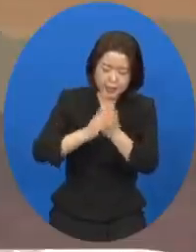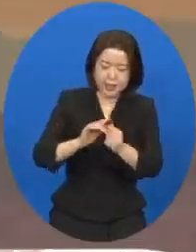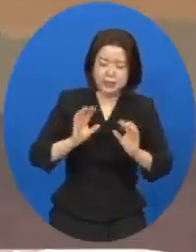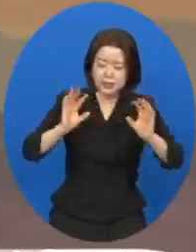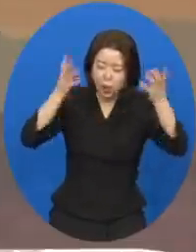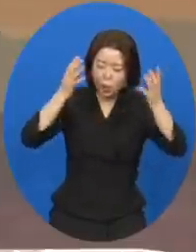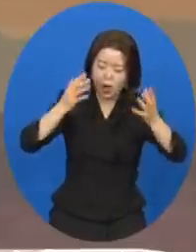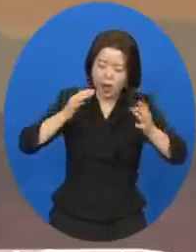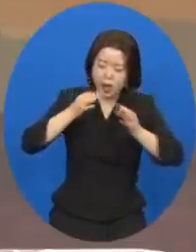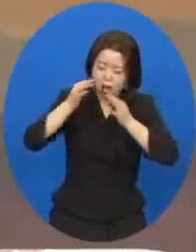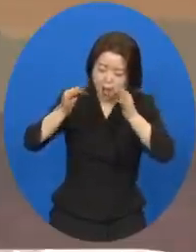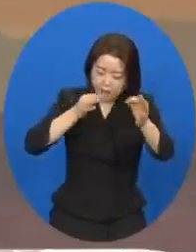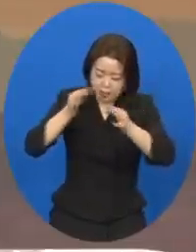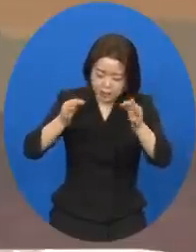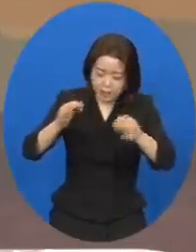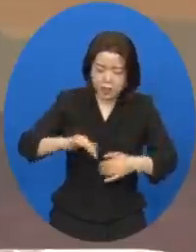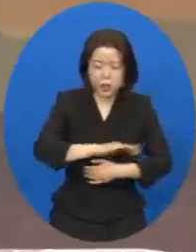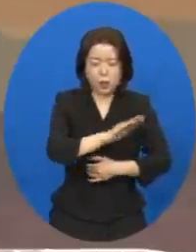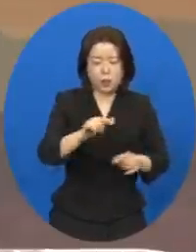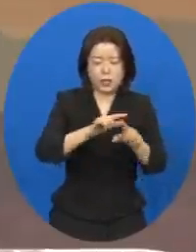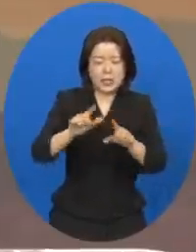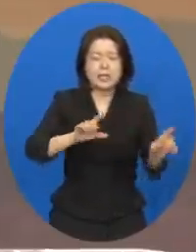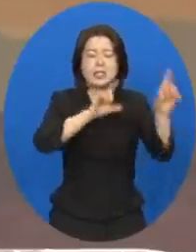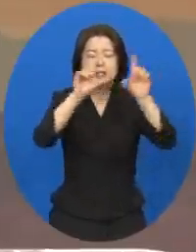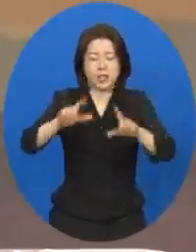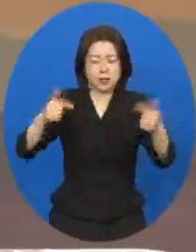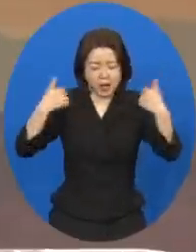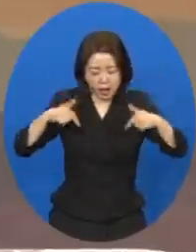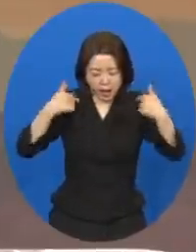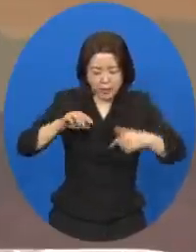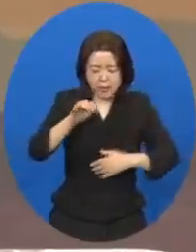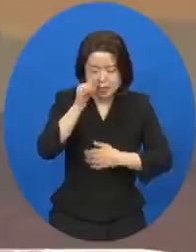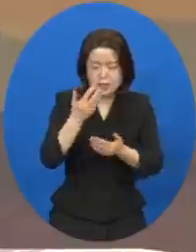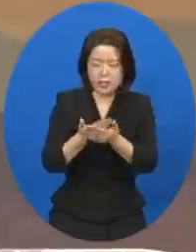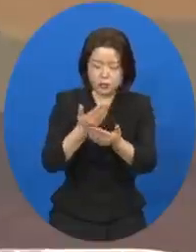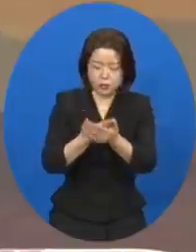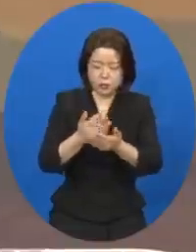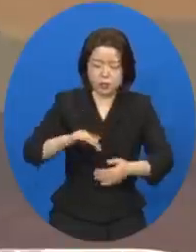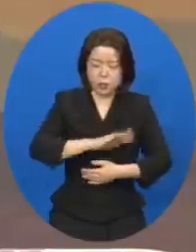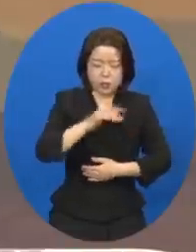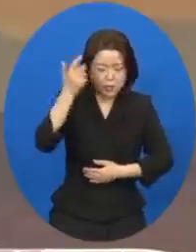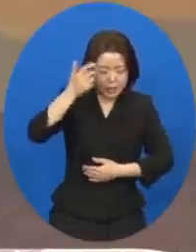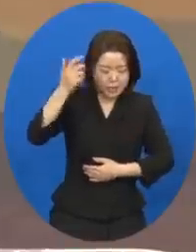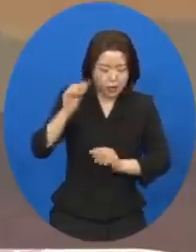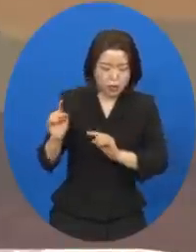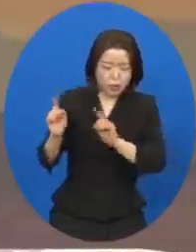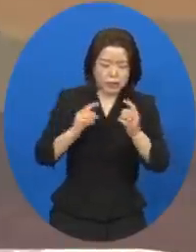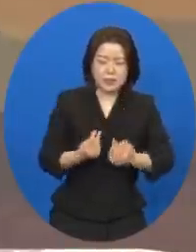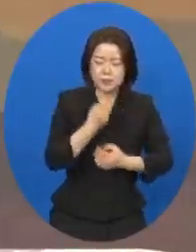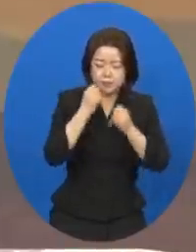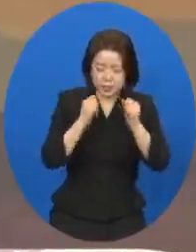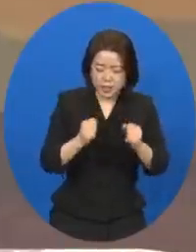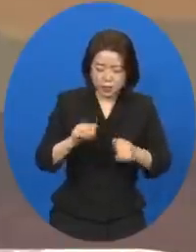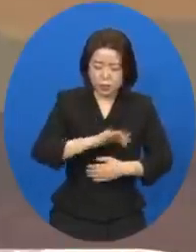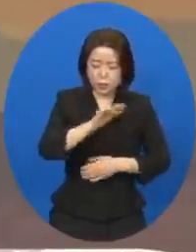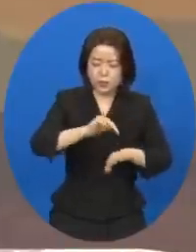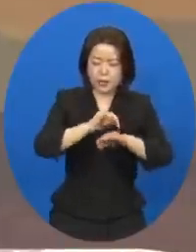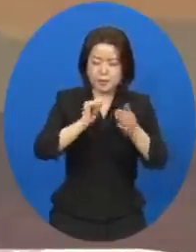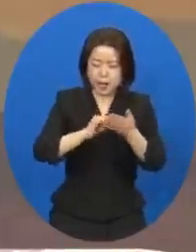환호성이 우리의 일상의 삶이 되게 하소서. 그리고 우리의 영혼이 살고 우리의 마음이